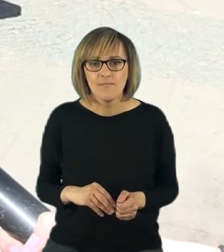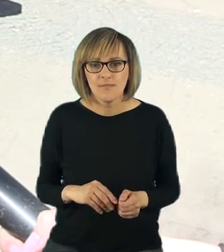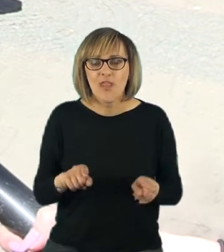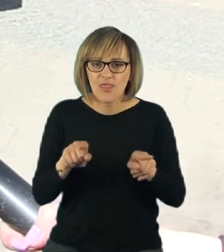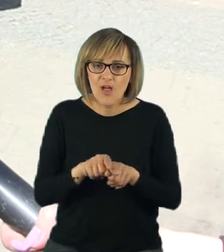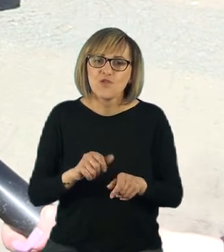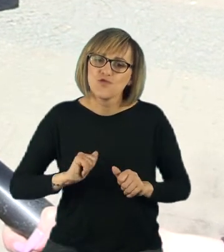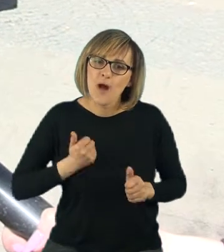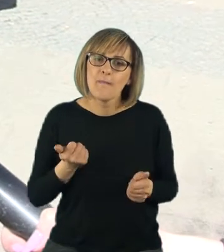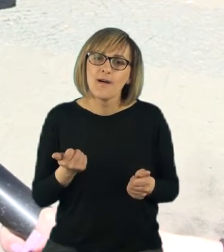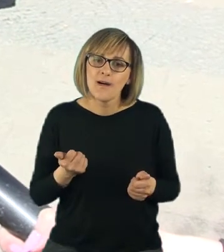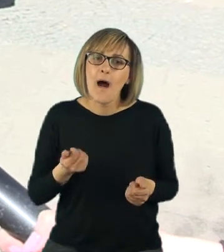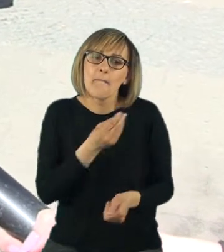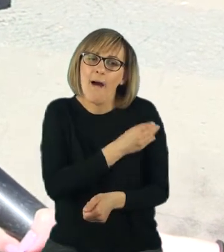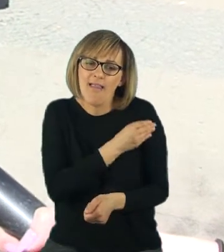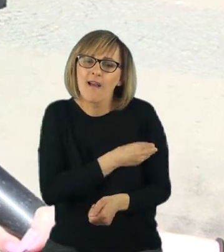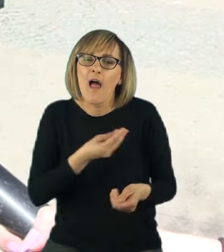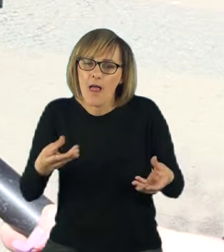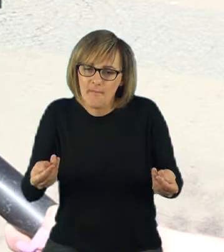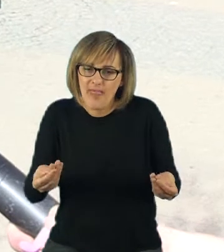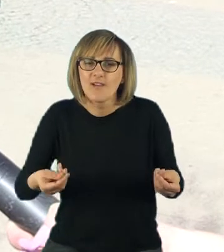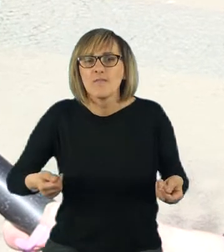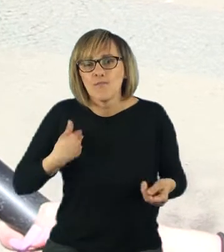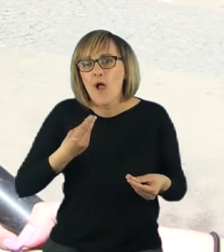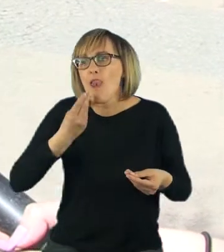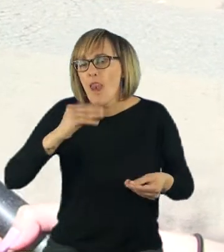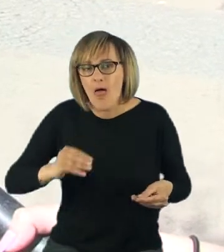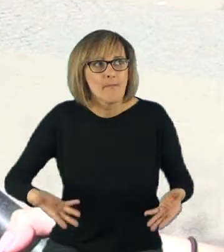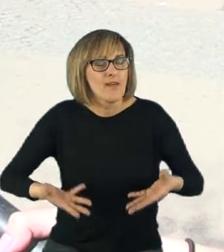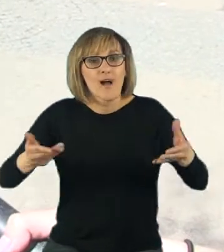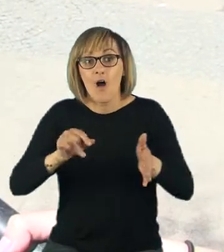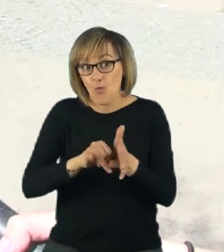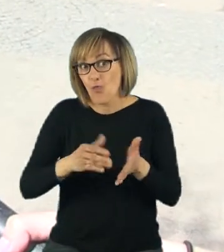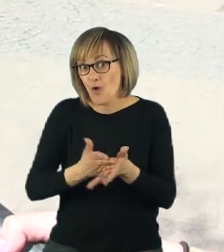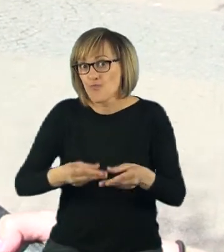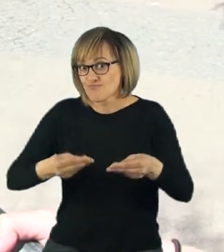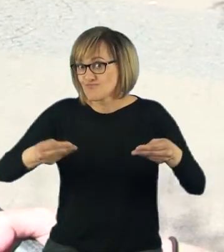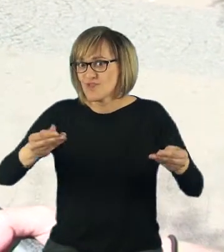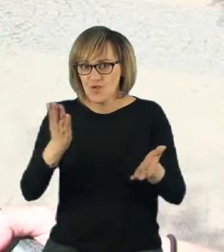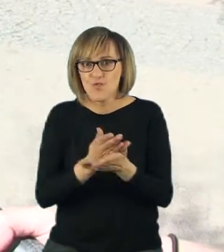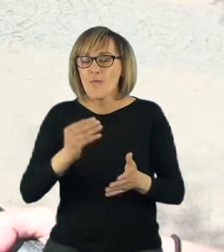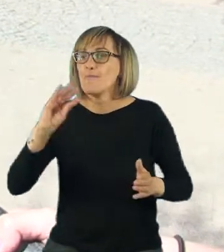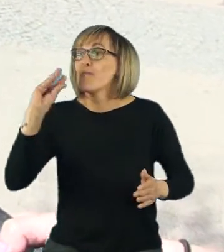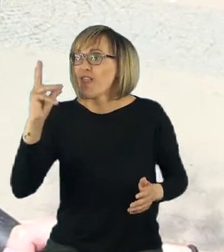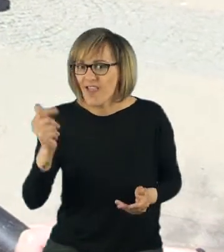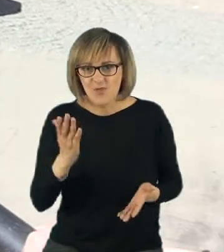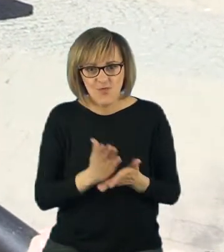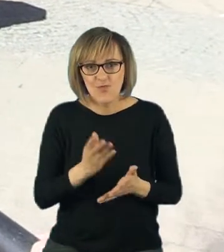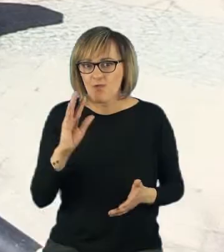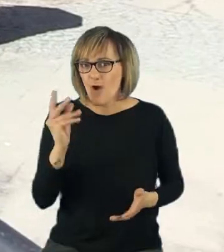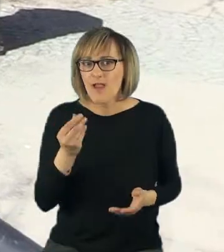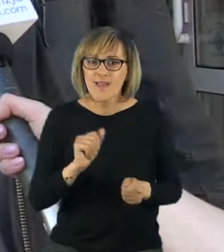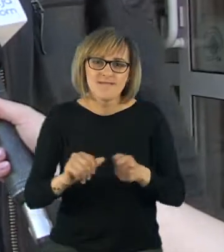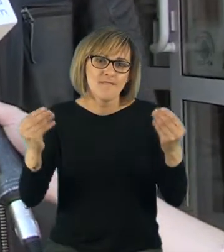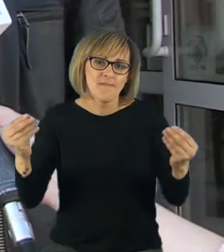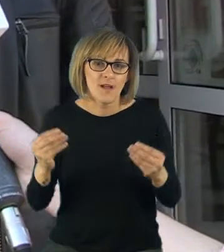też, żeby materialnie było lepiej jeszcze w naszym mieście, chociaż pięknieje coraz bardziej, jest